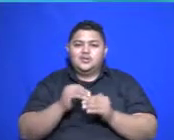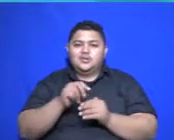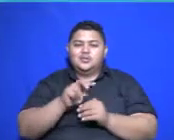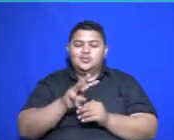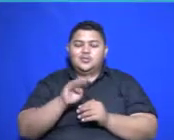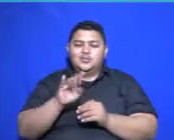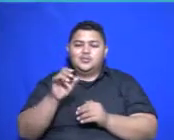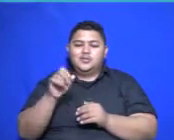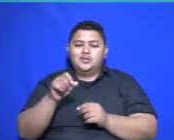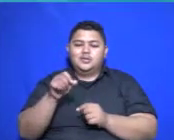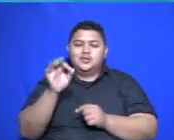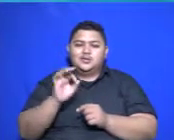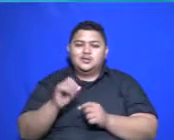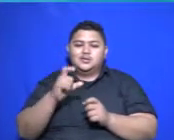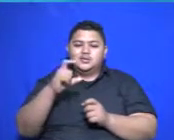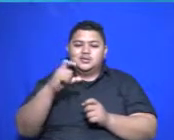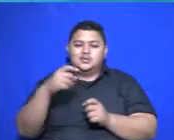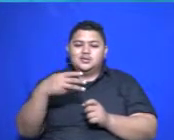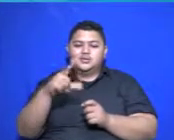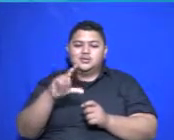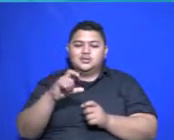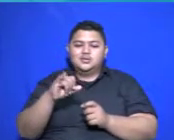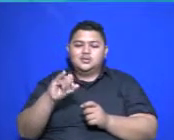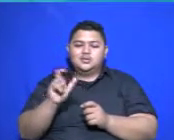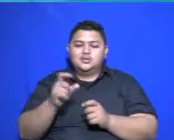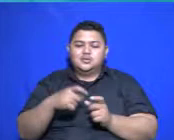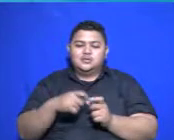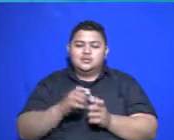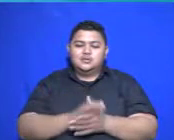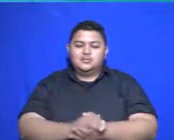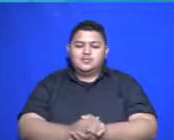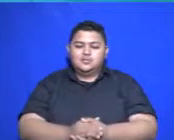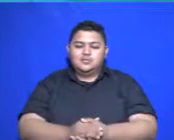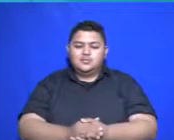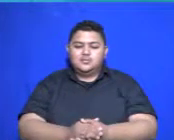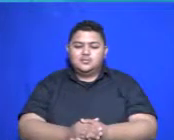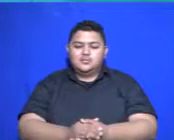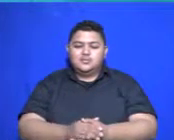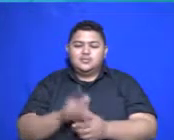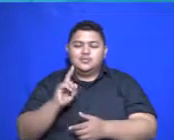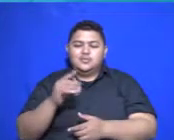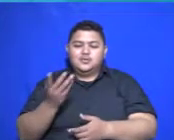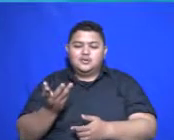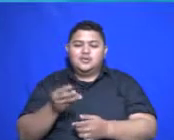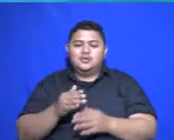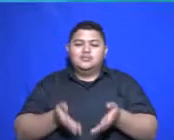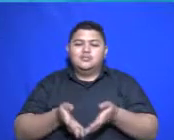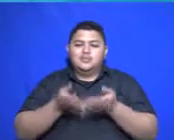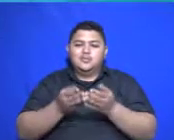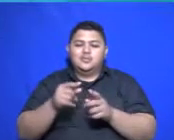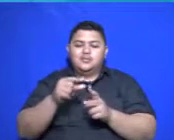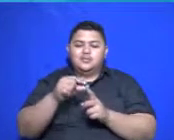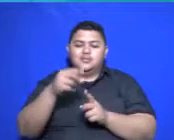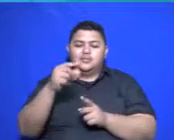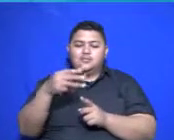Celsius. Ini yang sangat menarik adalah kapal plat datar. Mengapa disebut kapal plat datar? Karena yang terbuat dari plat